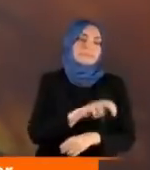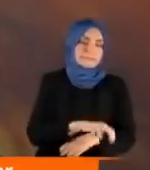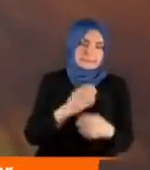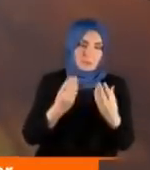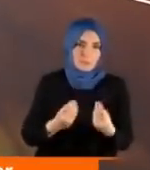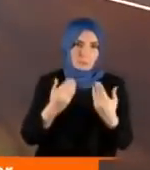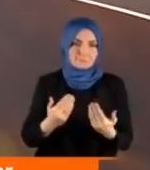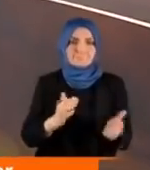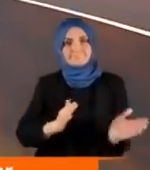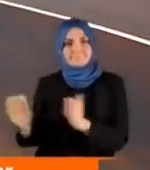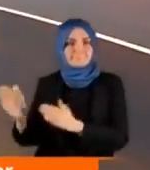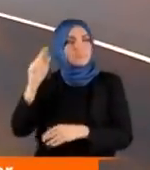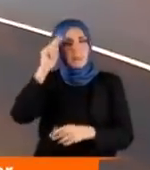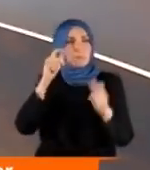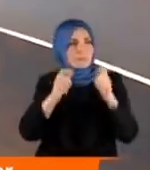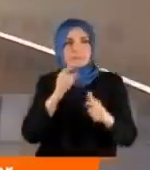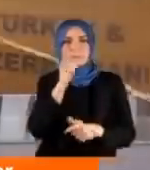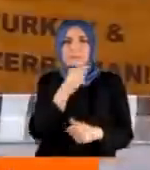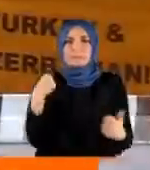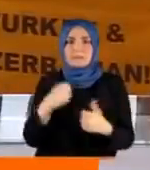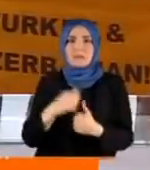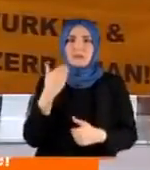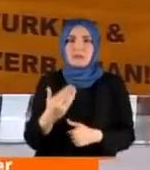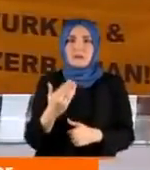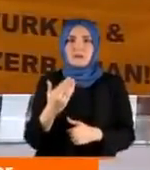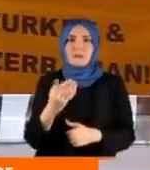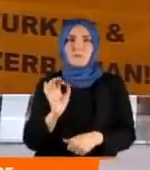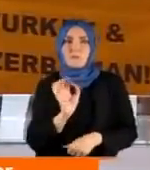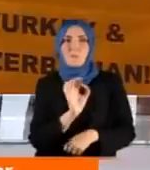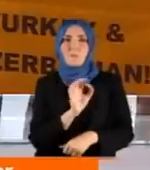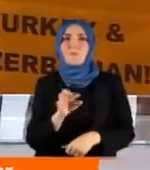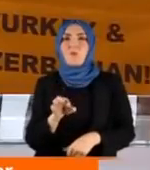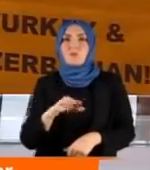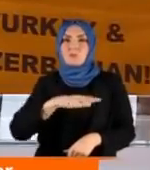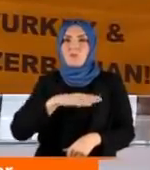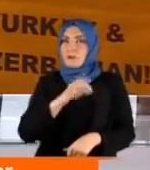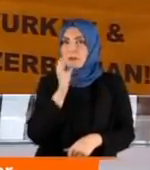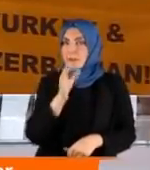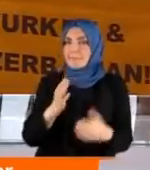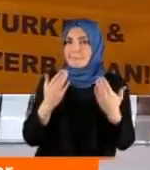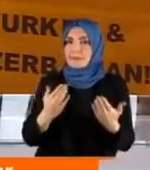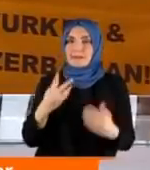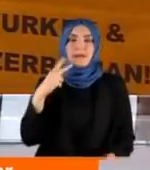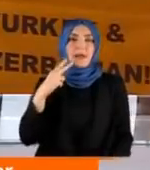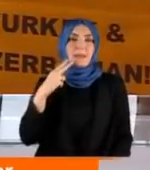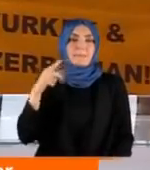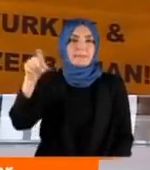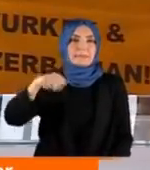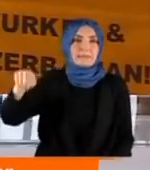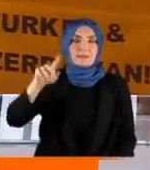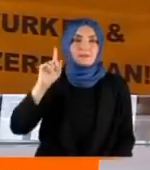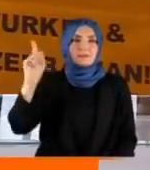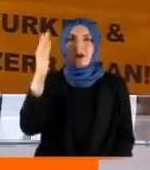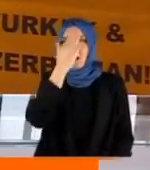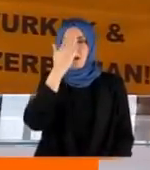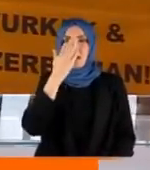Amerika'dan bu kez buram buram provokasyon kokan bir saldırının haberiyle devam edelim. Ermeniler Karabağ'daki yenilgilerinin faturasını Türklere